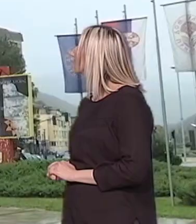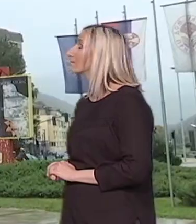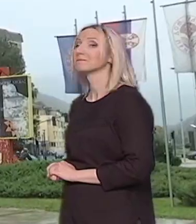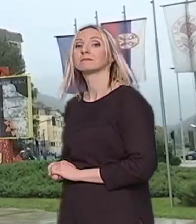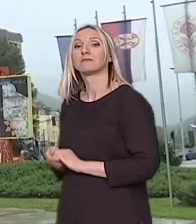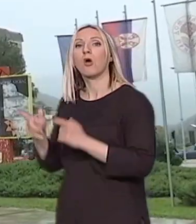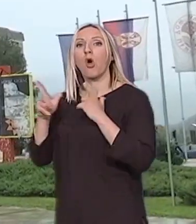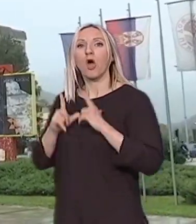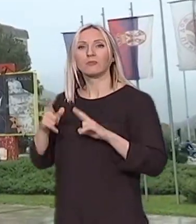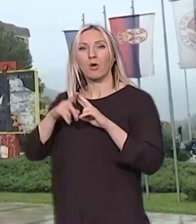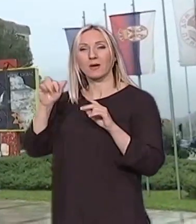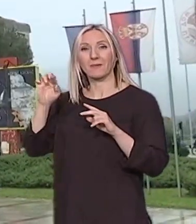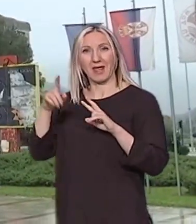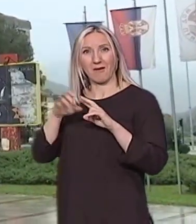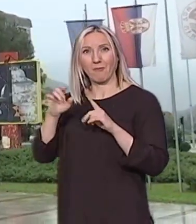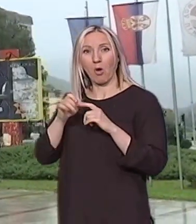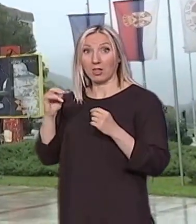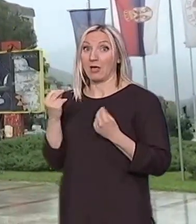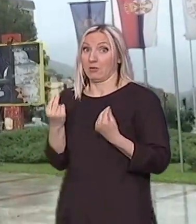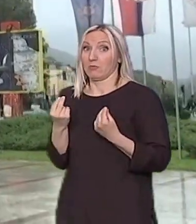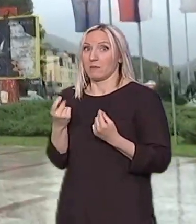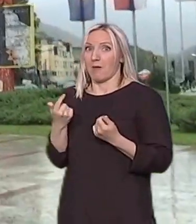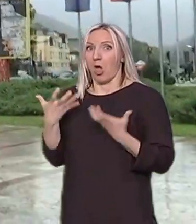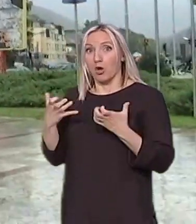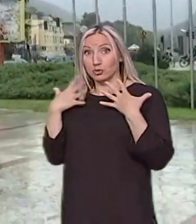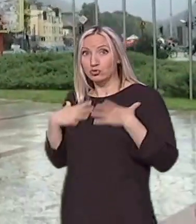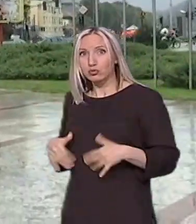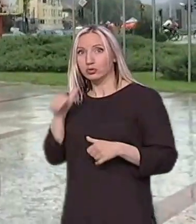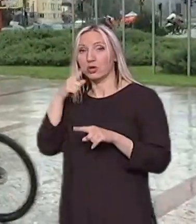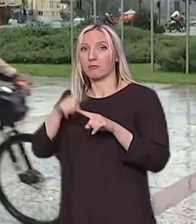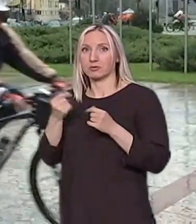Predah u Prijepolju je bio dobrodošao da se bar malo osuši i okrepe.